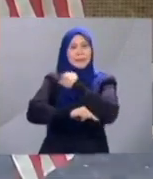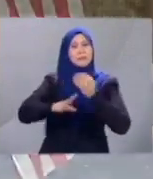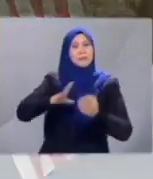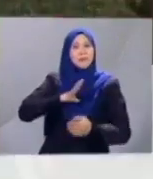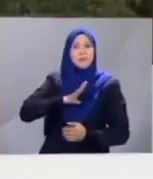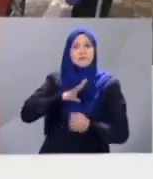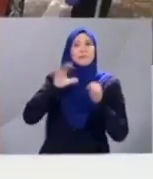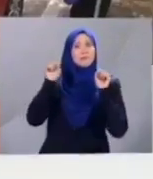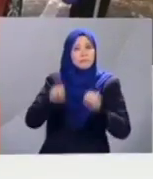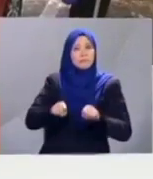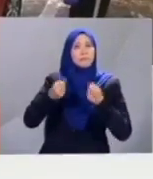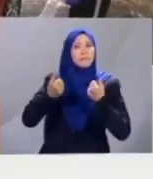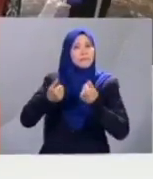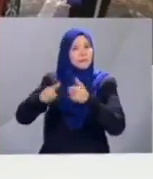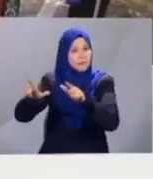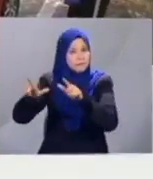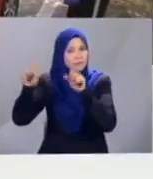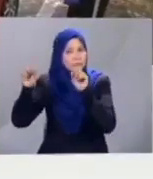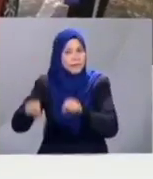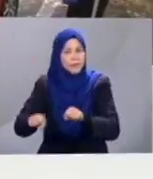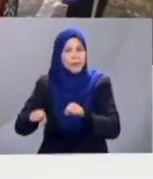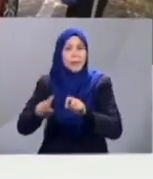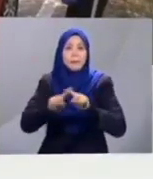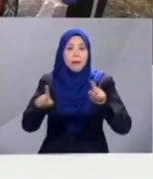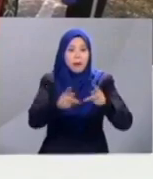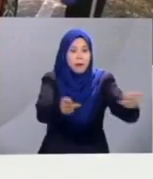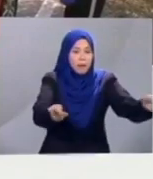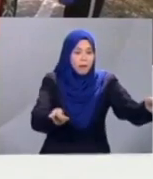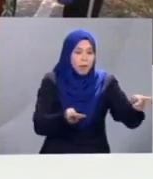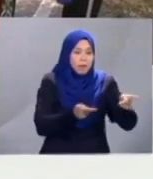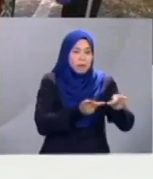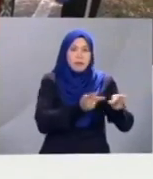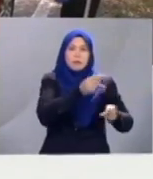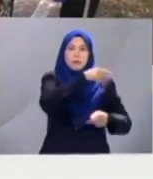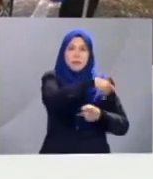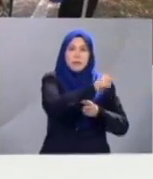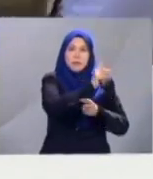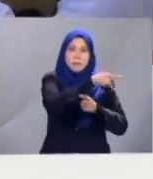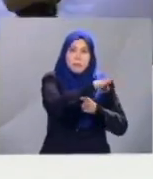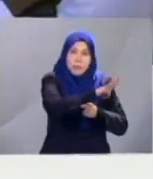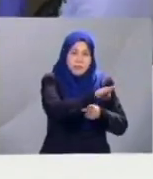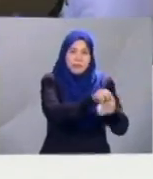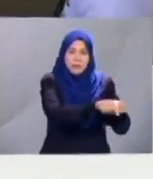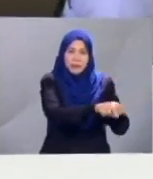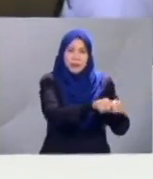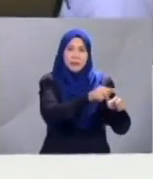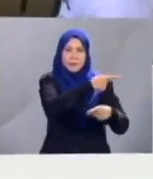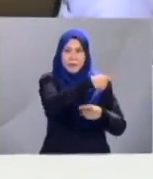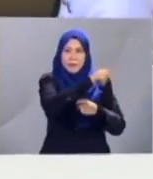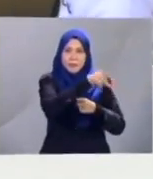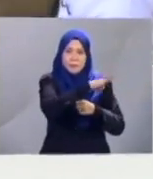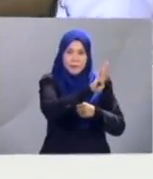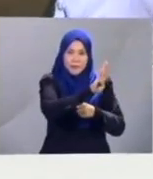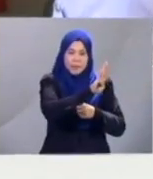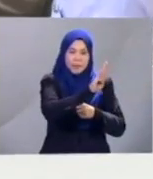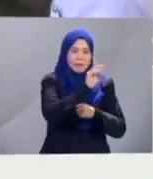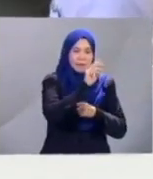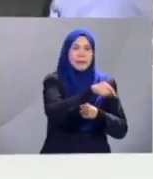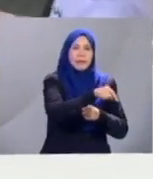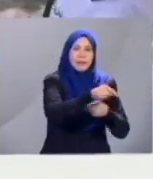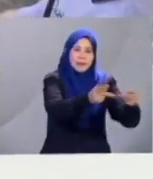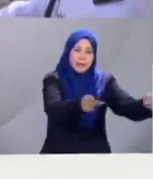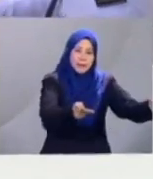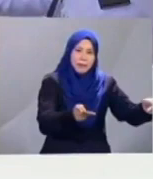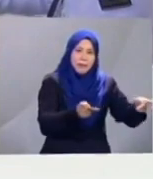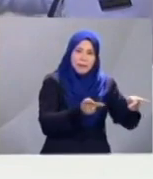dibenarkan kecuali di kawasan yang diisytiharkan Perintah Kawalan Pergerakan Diperketatkan atau